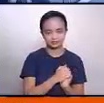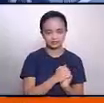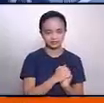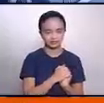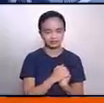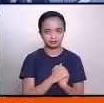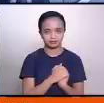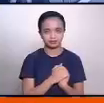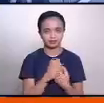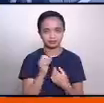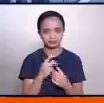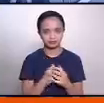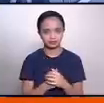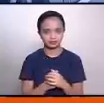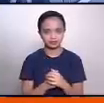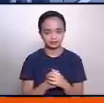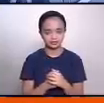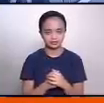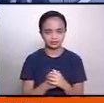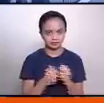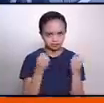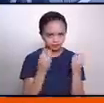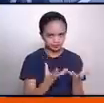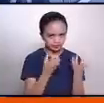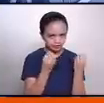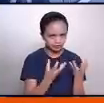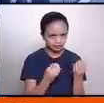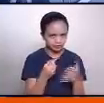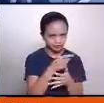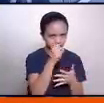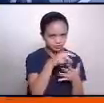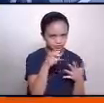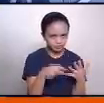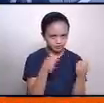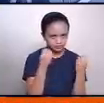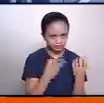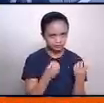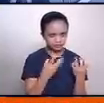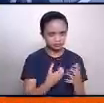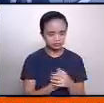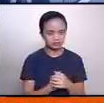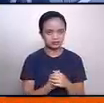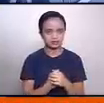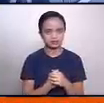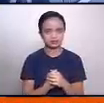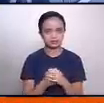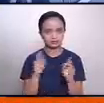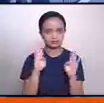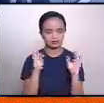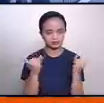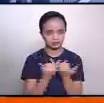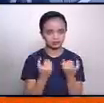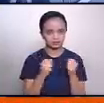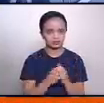Pamintang buo. Oo nga, si Prof. Oh, ang dami niyang chicks nga at saka dami lalaki. Aba, pwede na siya magbuo ng isang barangay to.